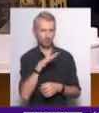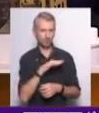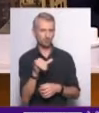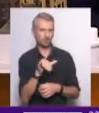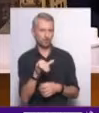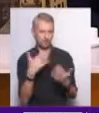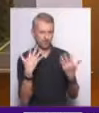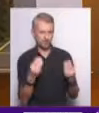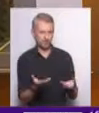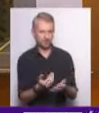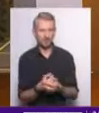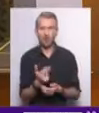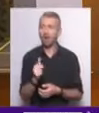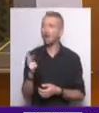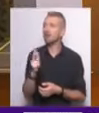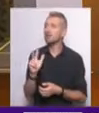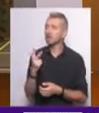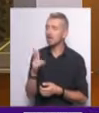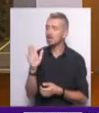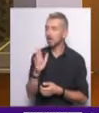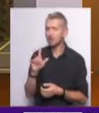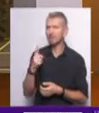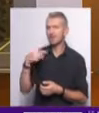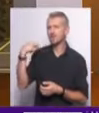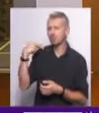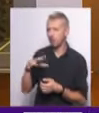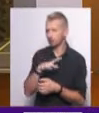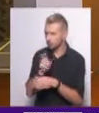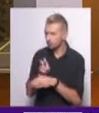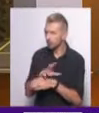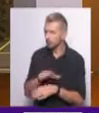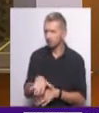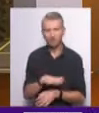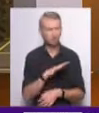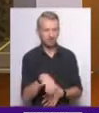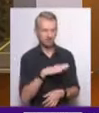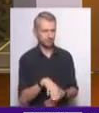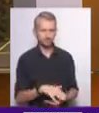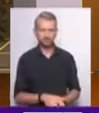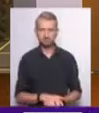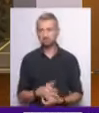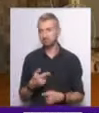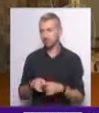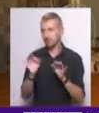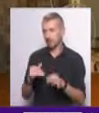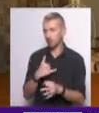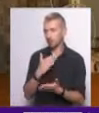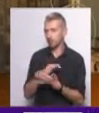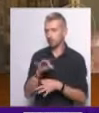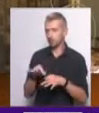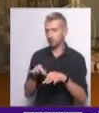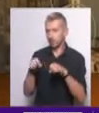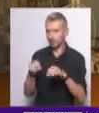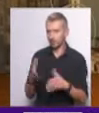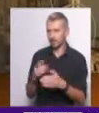час вихідного. Так, 3 вересня у нас було. Перші дзвоники, я маю на увазі, не відвідували. Не відвідував. Так, ну це правильно, тому що у нас є проєкт рішення, який, в